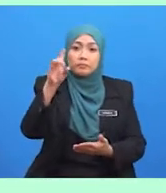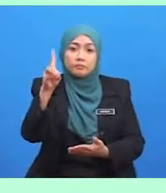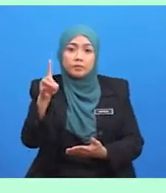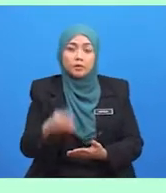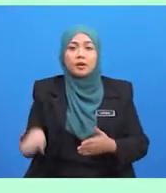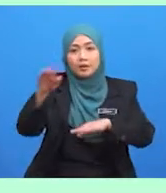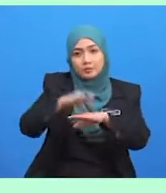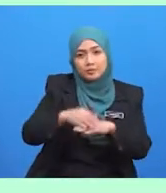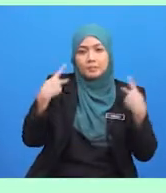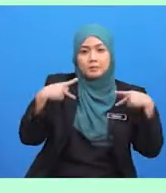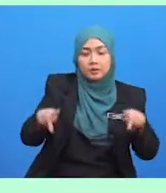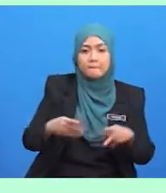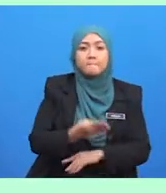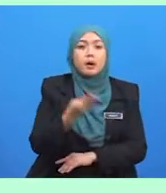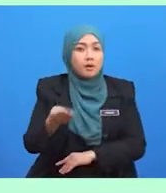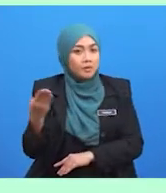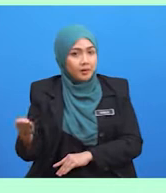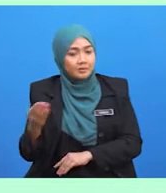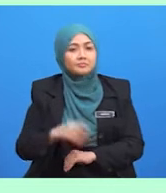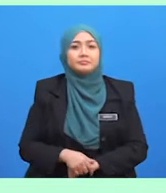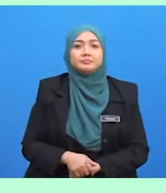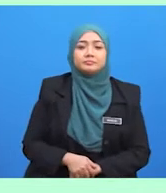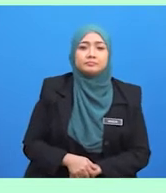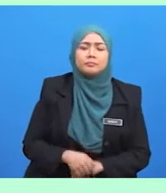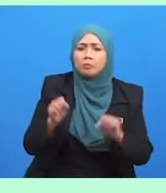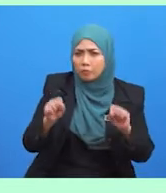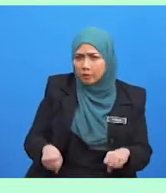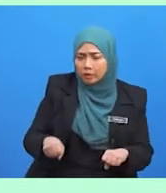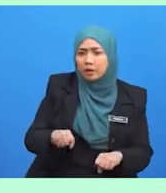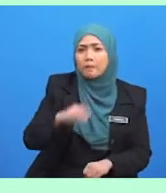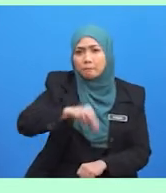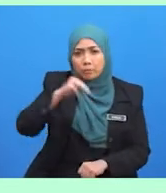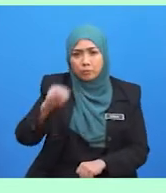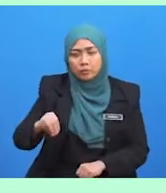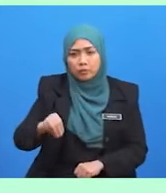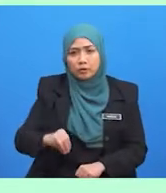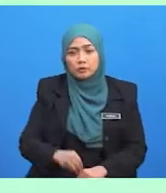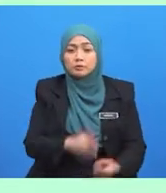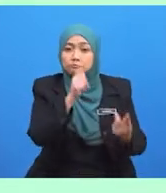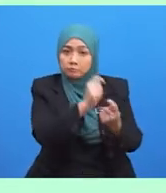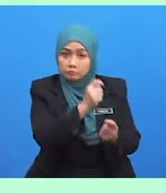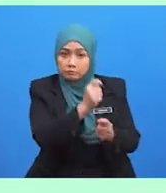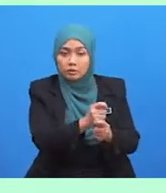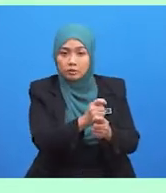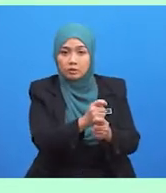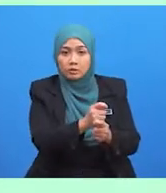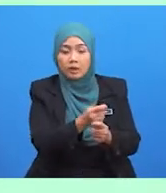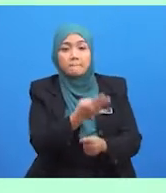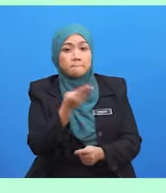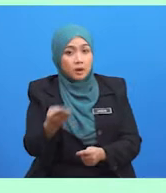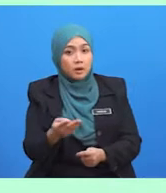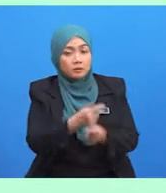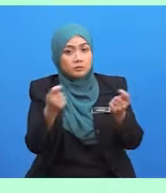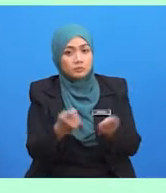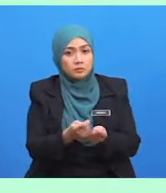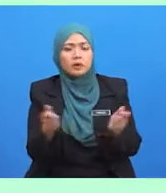Bagi objektif pembelajaran ketiga, bolehkah anda menentukan kuantiti penawaran barang tempatan